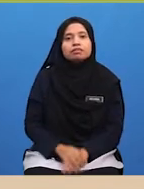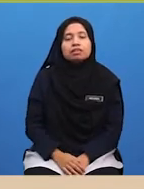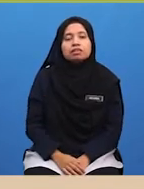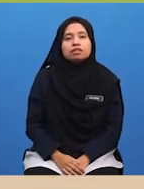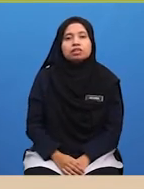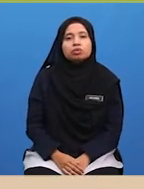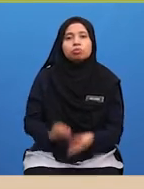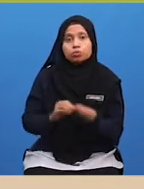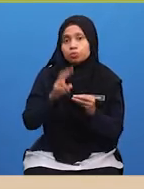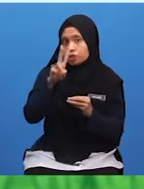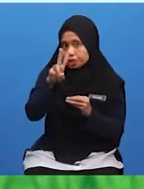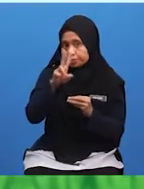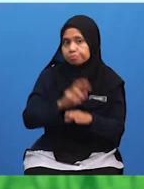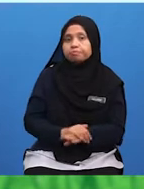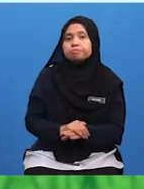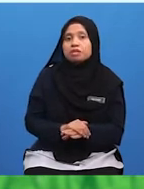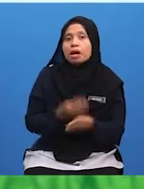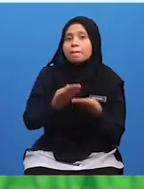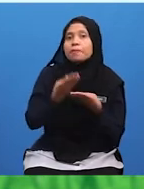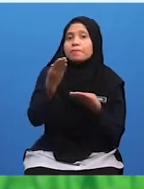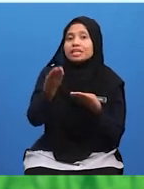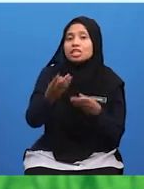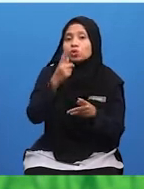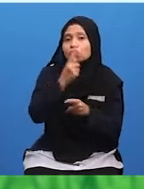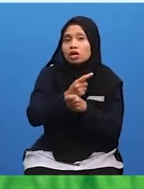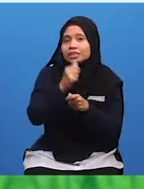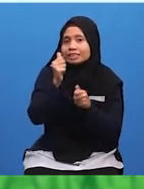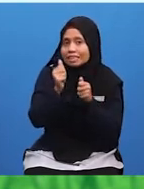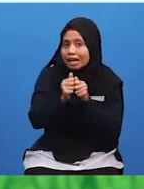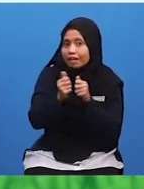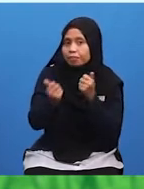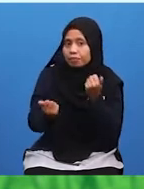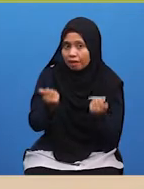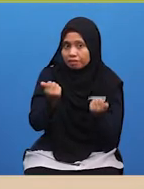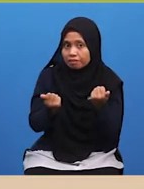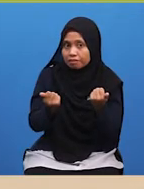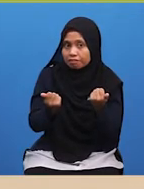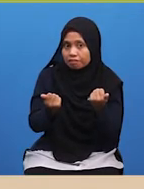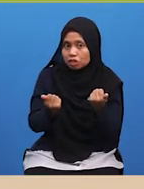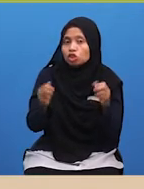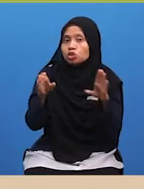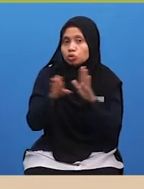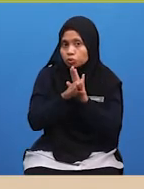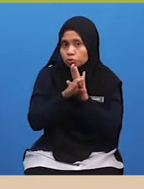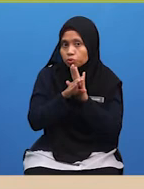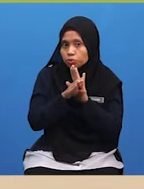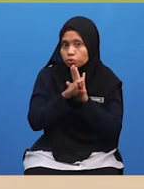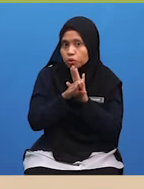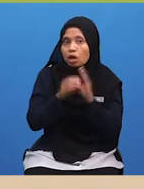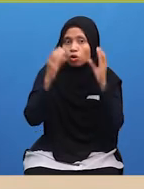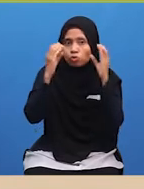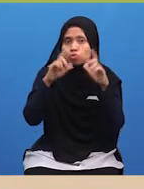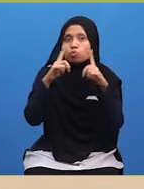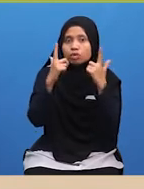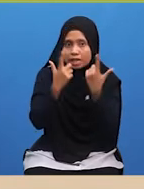Yang kedua, memberi tugasan dengan adil. Sebagai contoh, guru